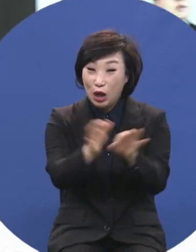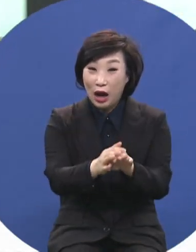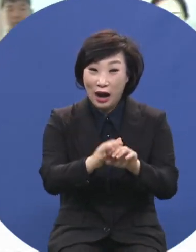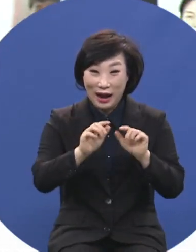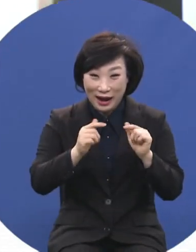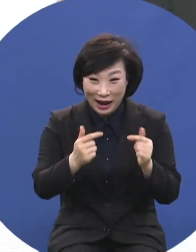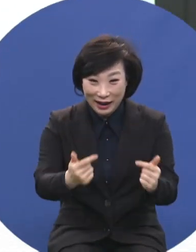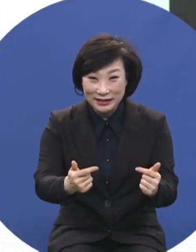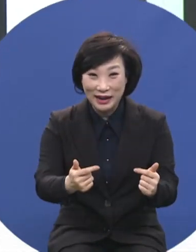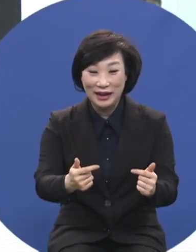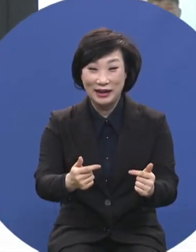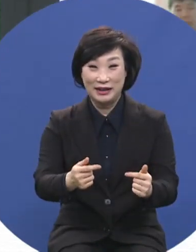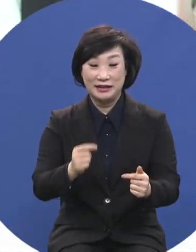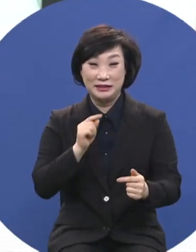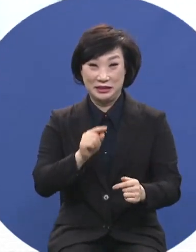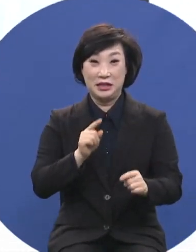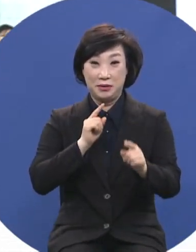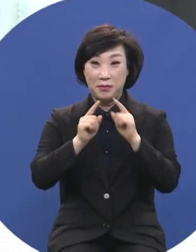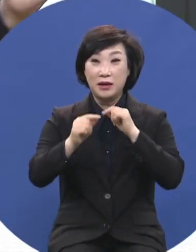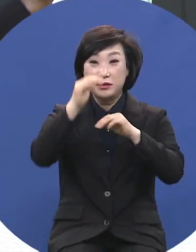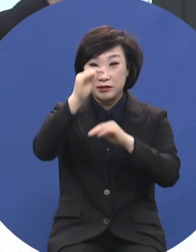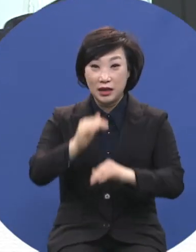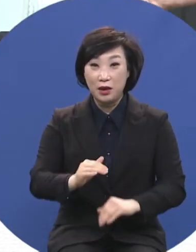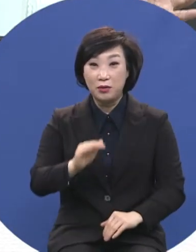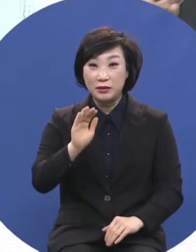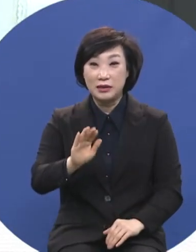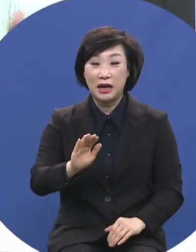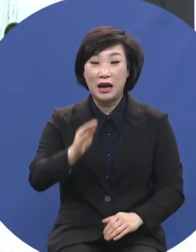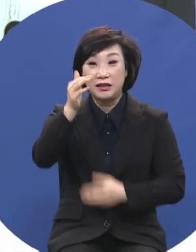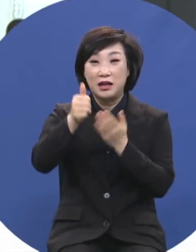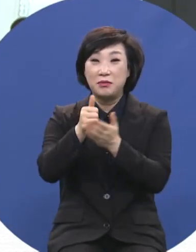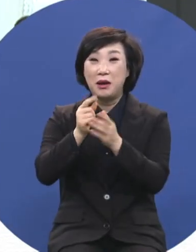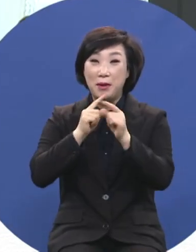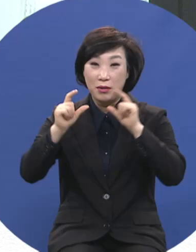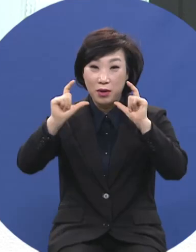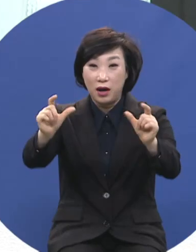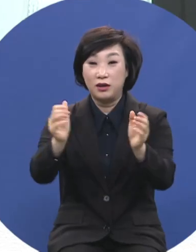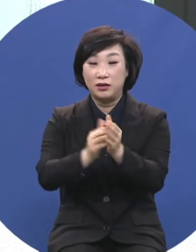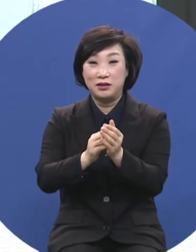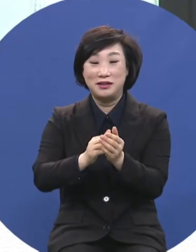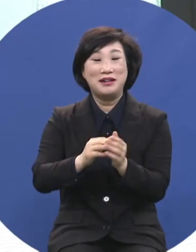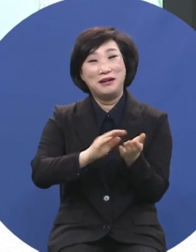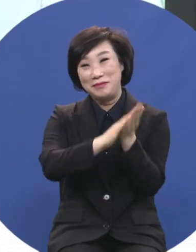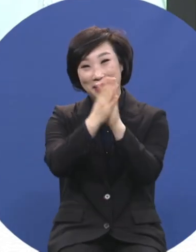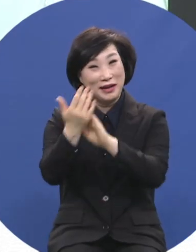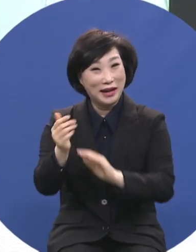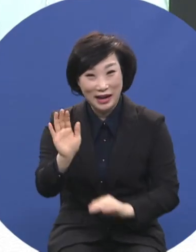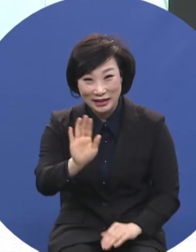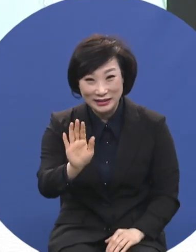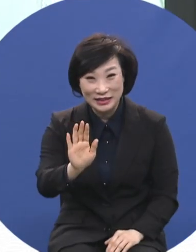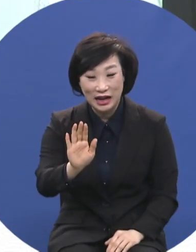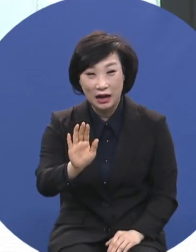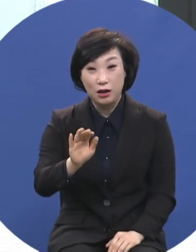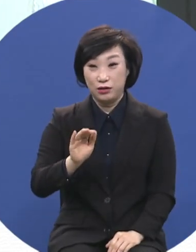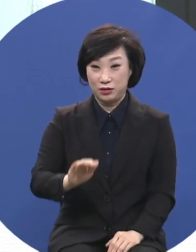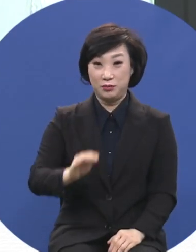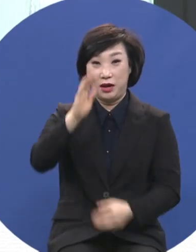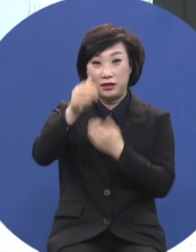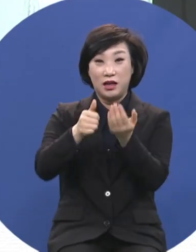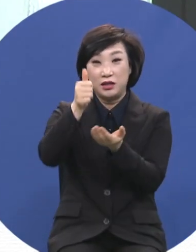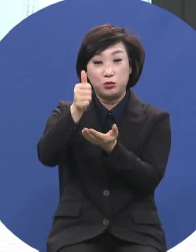소멸되지 아니하리라고 하는 말이 한 번 하신 말씀이 변혁되지 않는다. 그럼